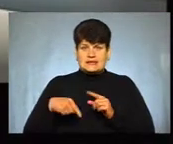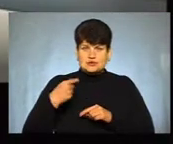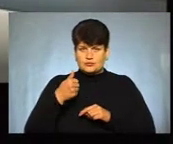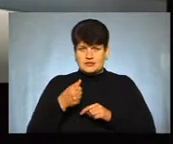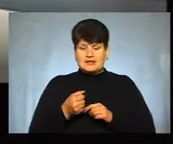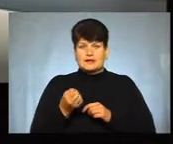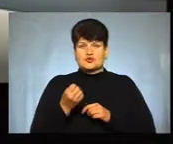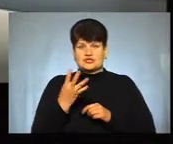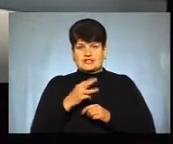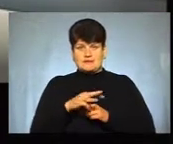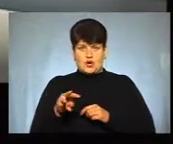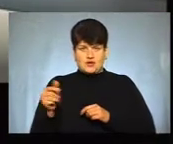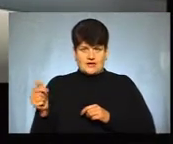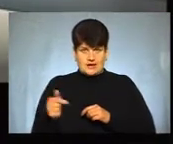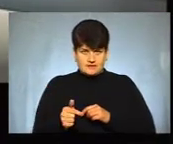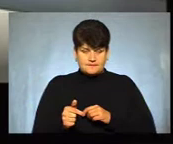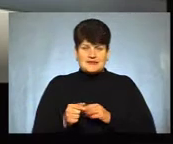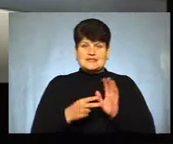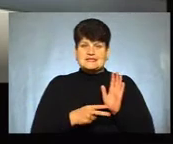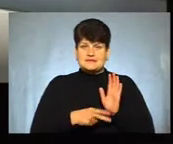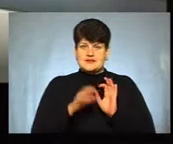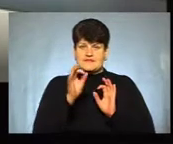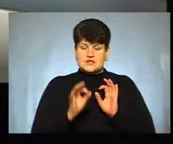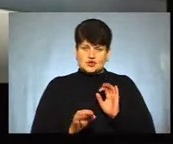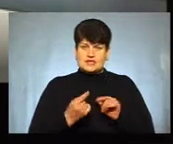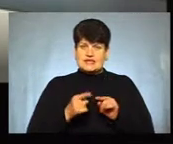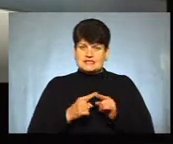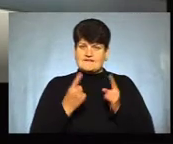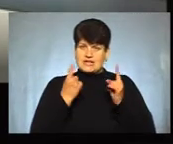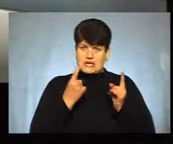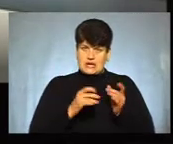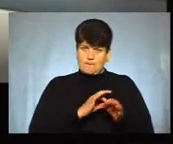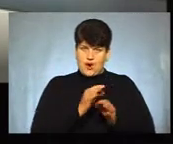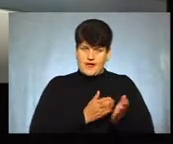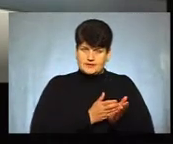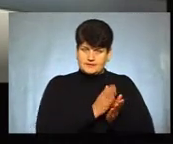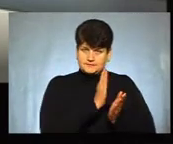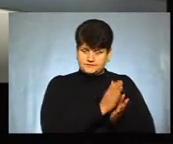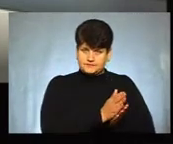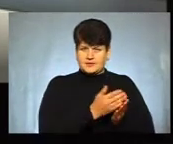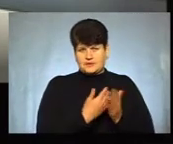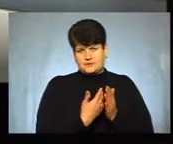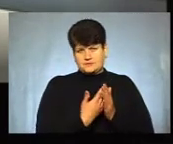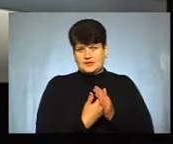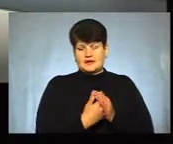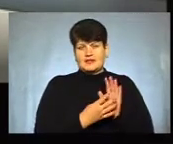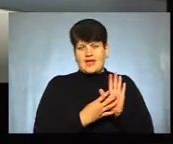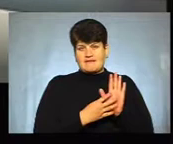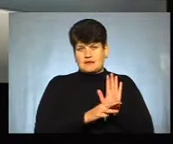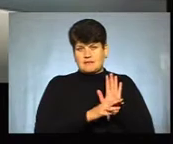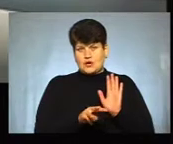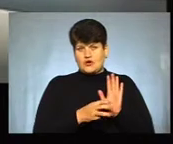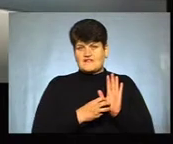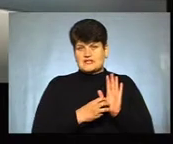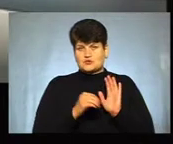це понад 14 мільйонів гривень. З них 70% спрямовуються на великі проекти, тобто це орієнтовно трошки більше 9 мільйонів 800